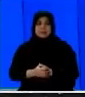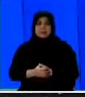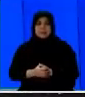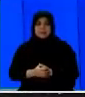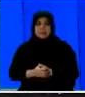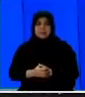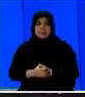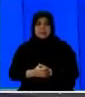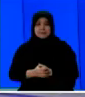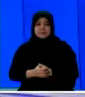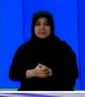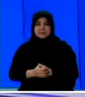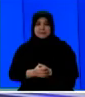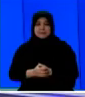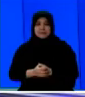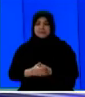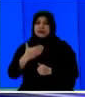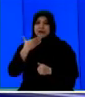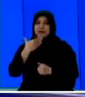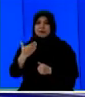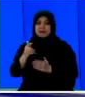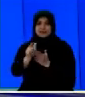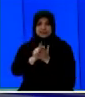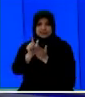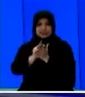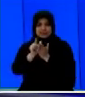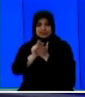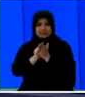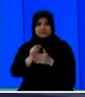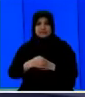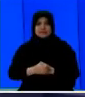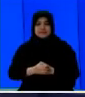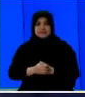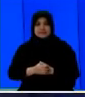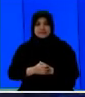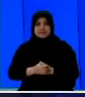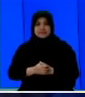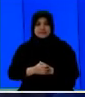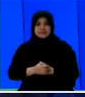ditemukan Ya baik terima kasih Mar at informasinya Selamat bertugas kembali